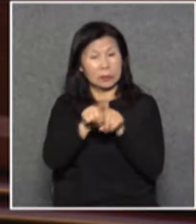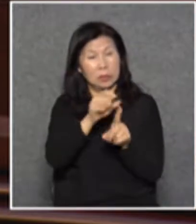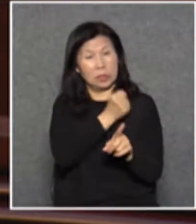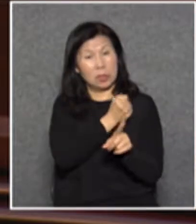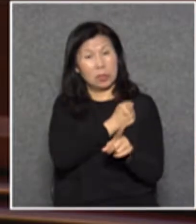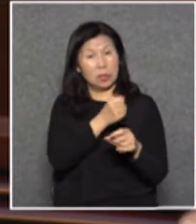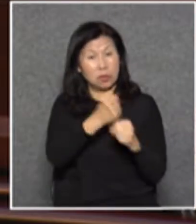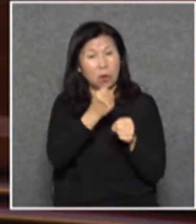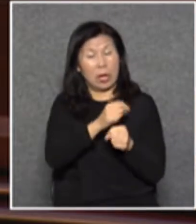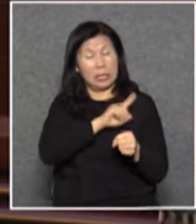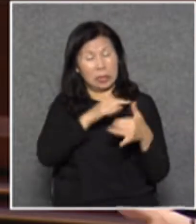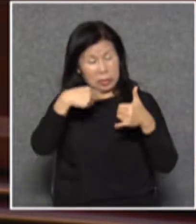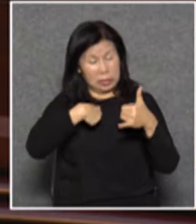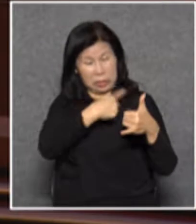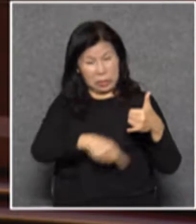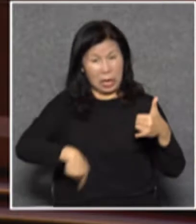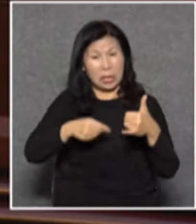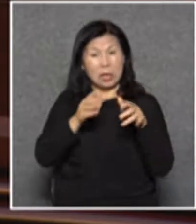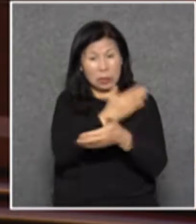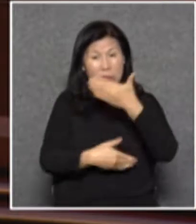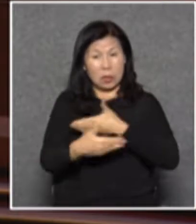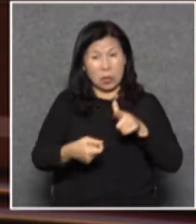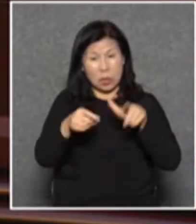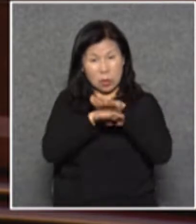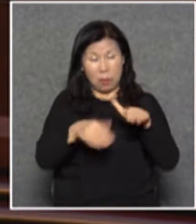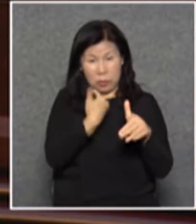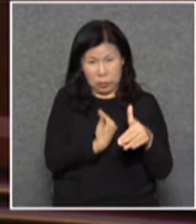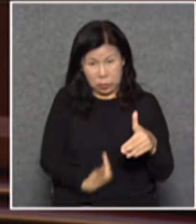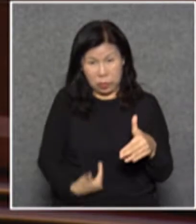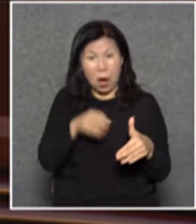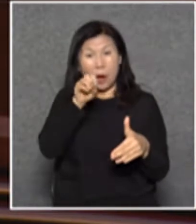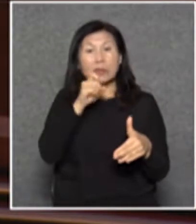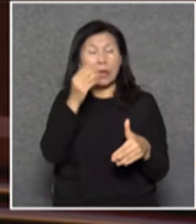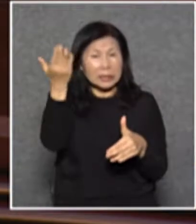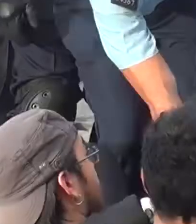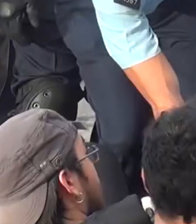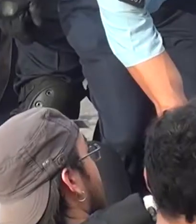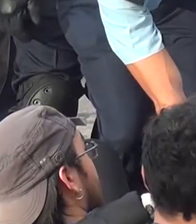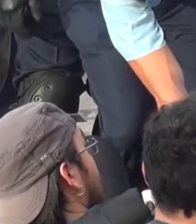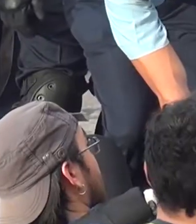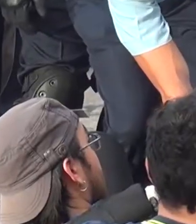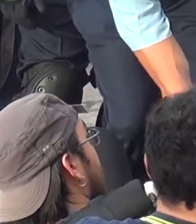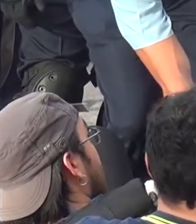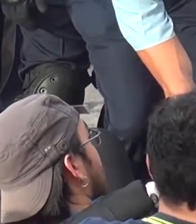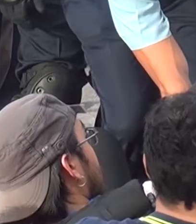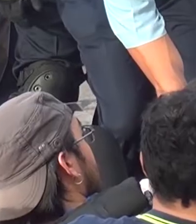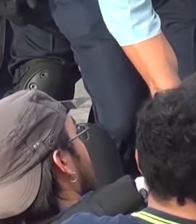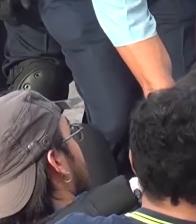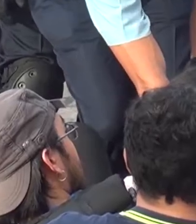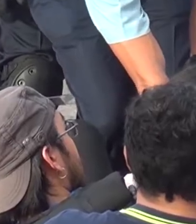到的傷害？你們又會不會公平公正去講當時真正發生的事呢？